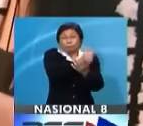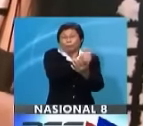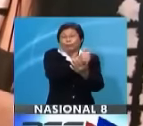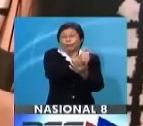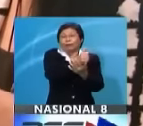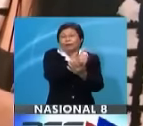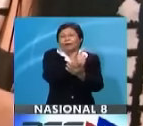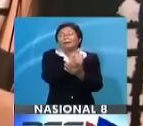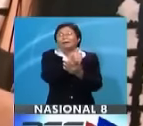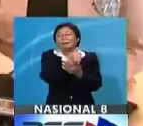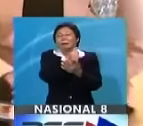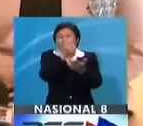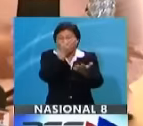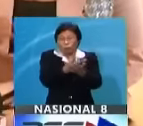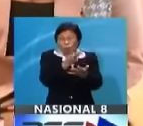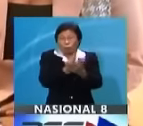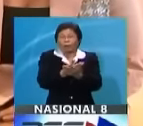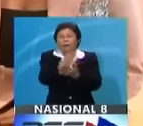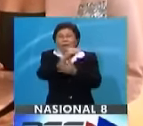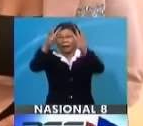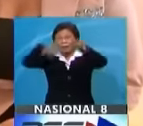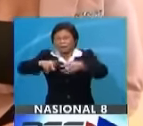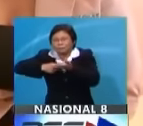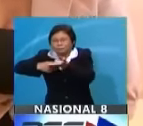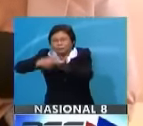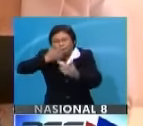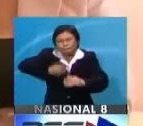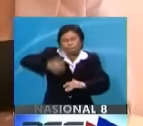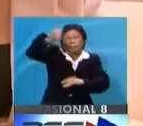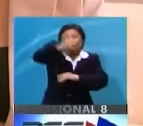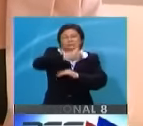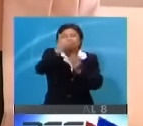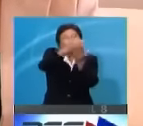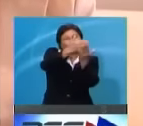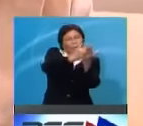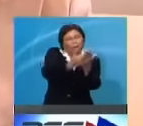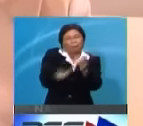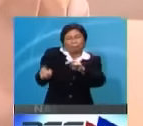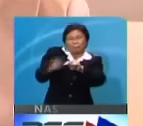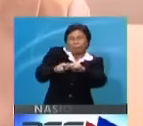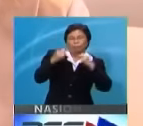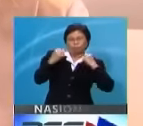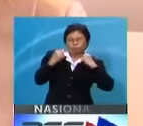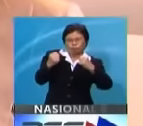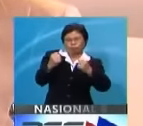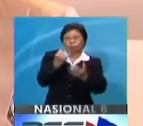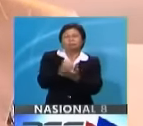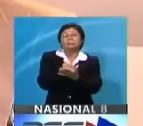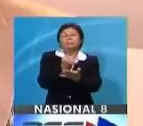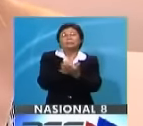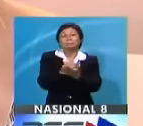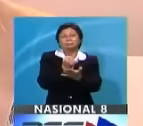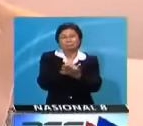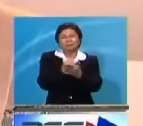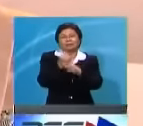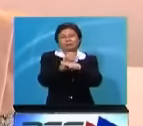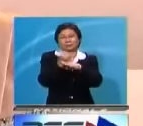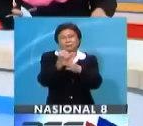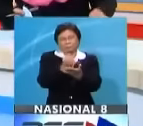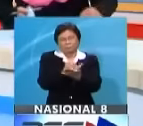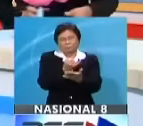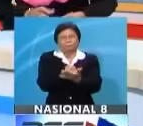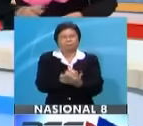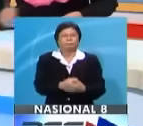pendidikan insurans ASEAN membincangkan amalan terbaik serta langkah tambahan bagi kemampanan industri.